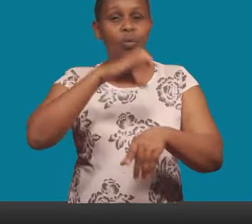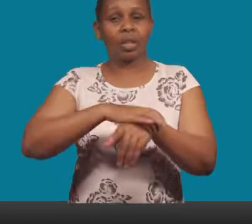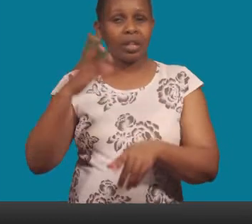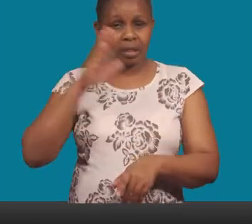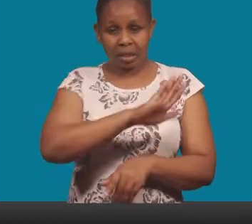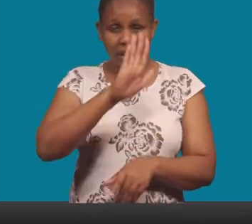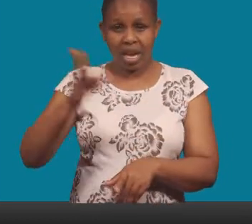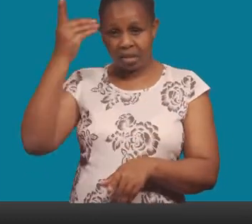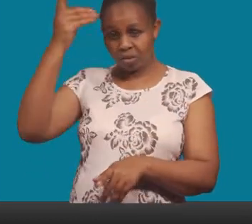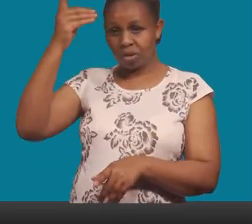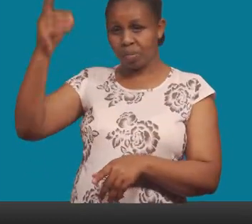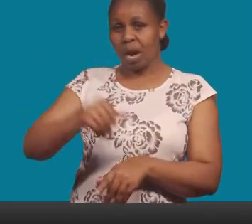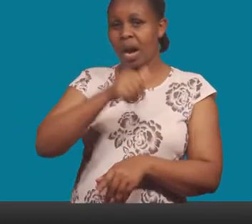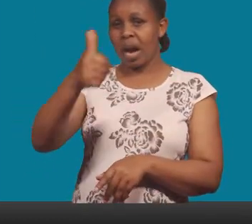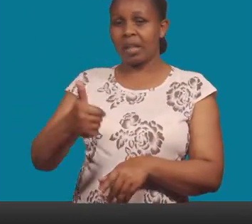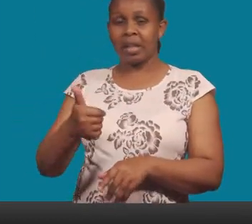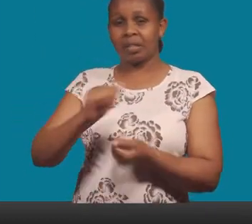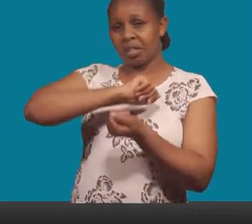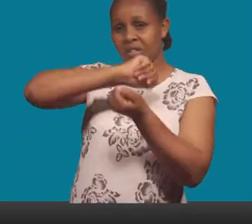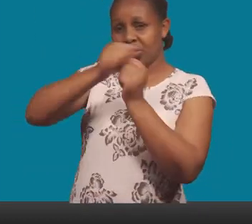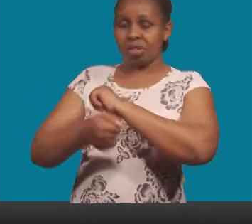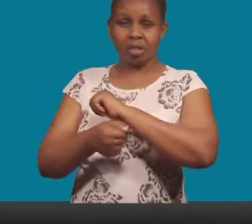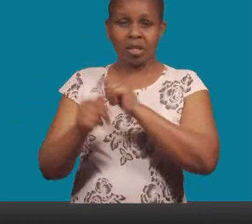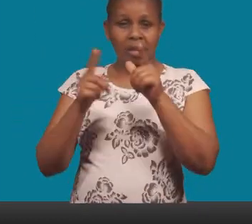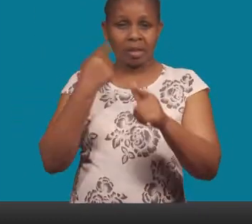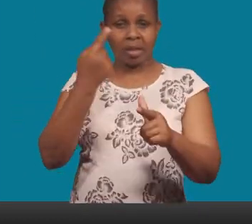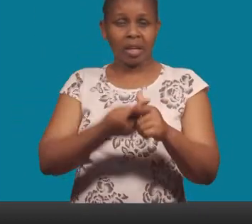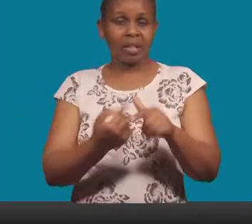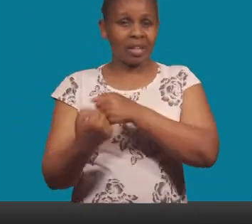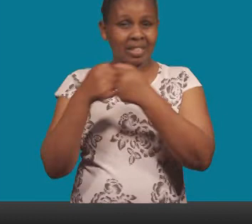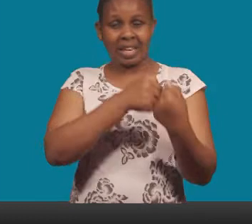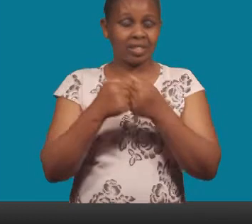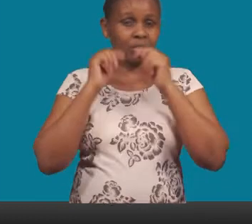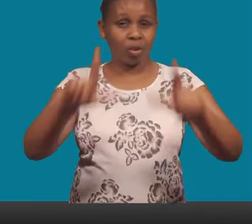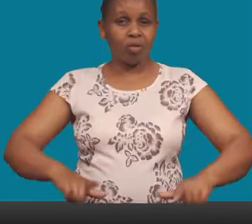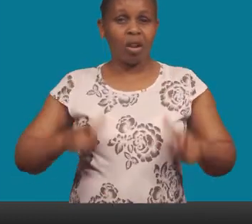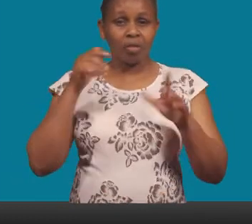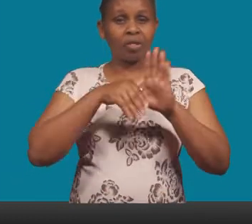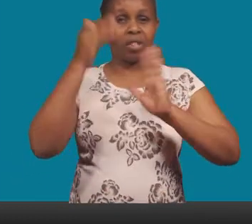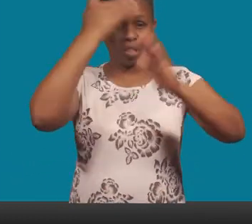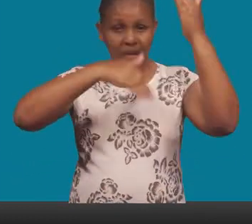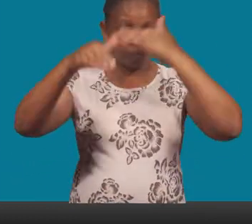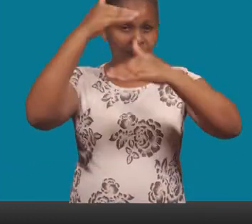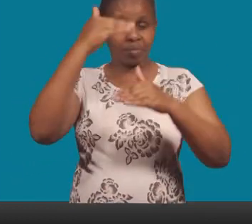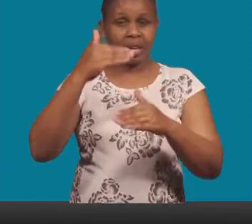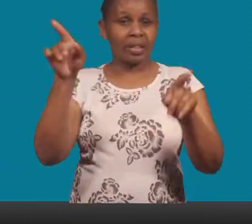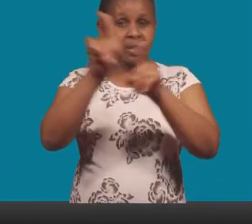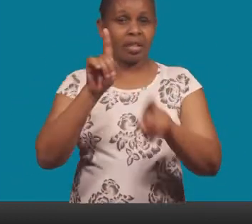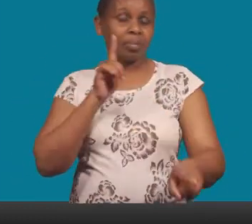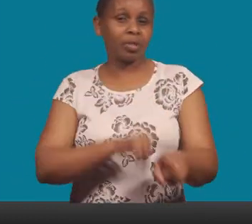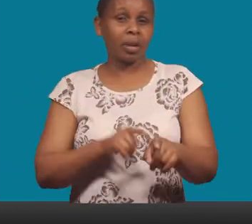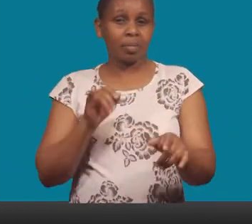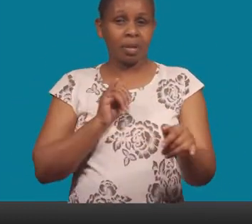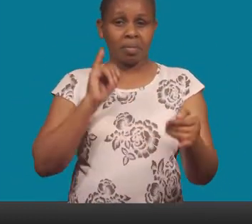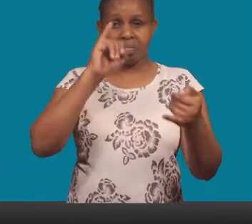yake, wapo wanaoamua kwa makusudi kugeuka. Kizungumkuti cha maisha ya wanafunzi vyuoni vikuu na ndoa za